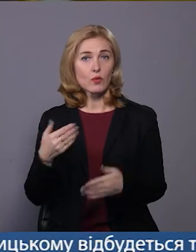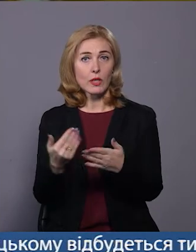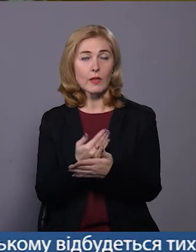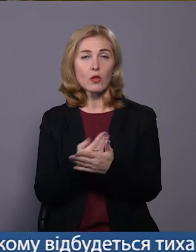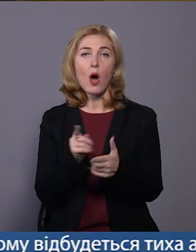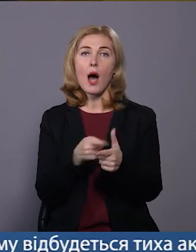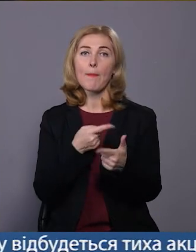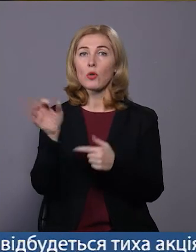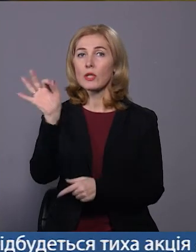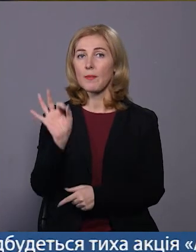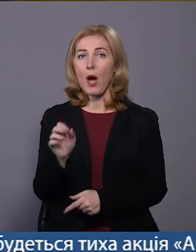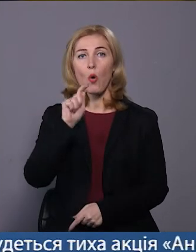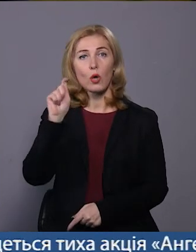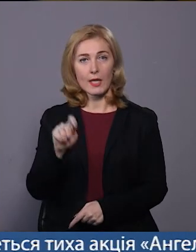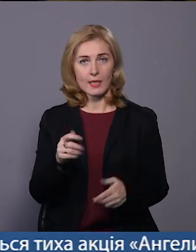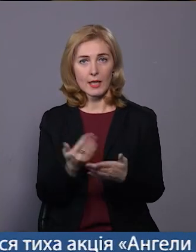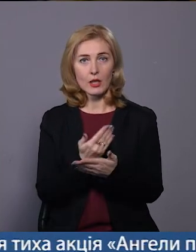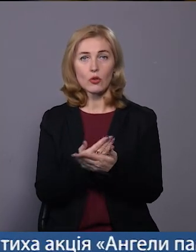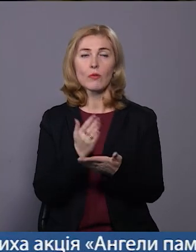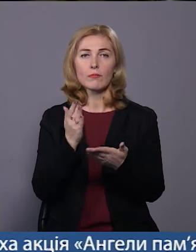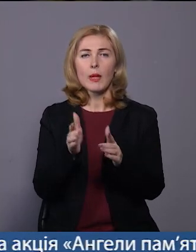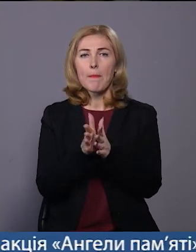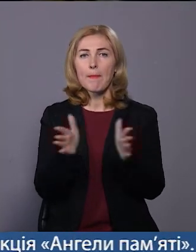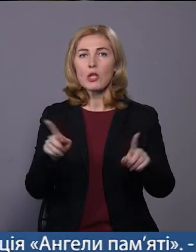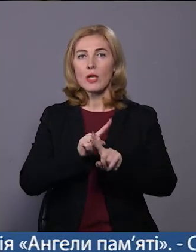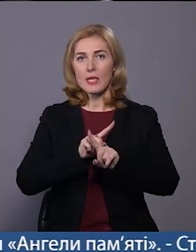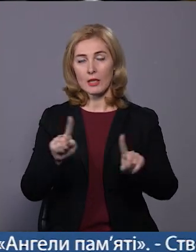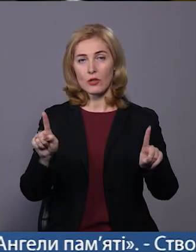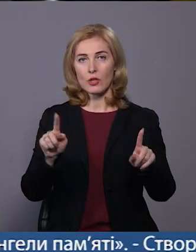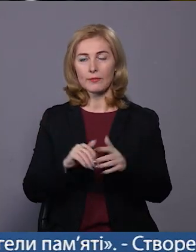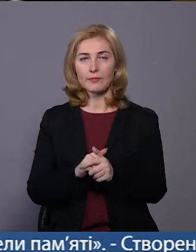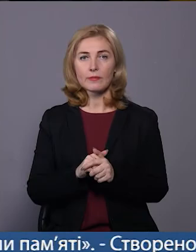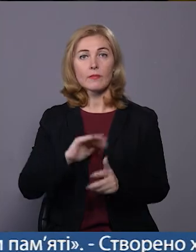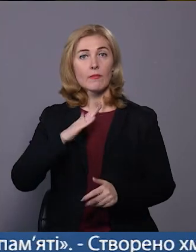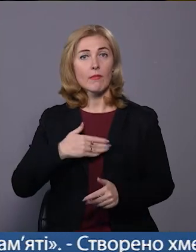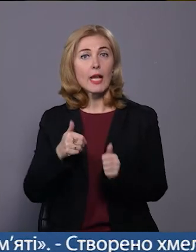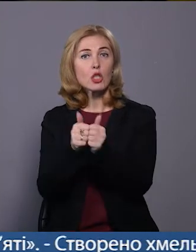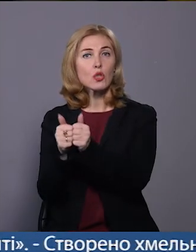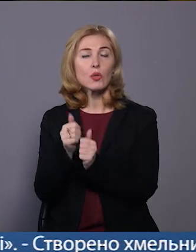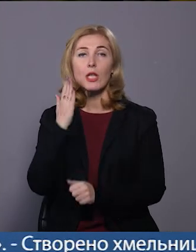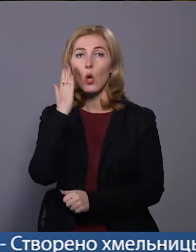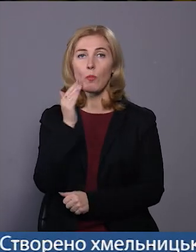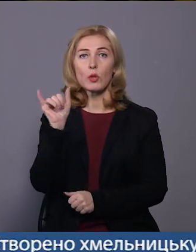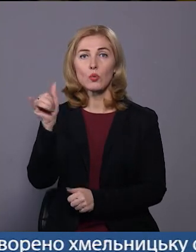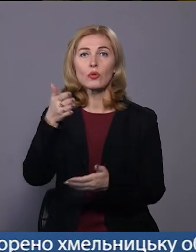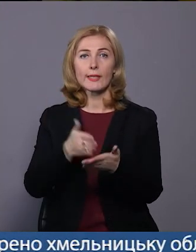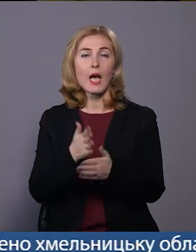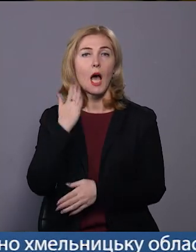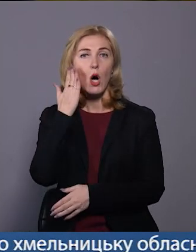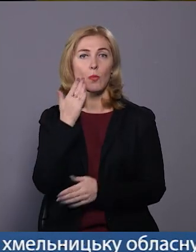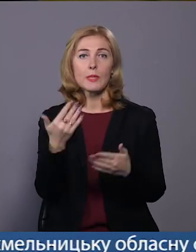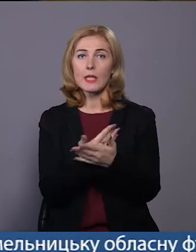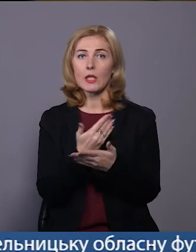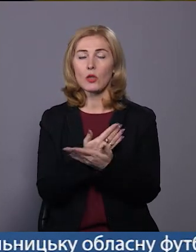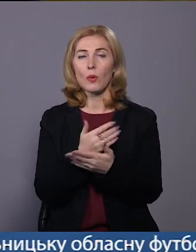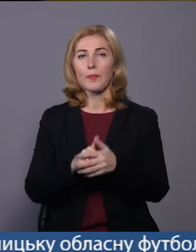кіно, українське кіно виглядає таким більш екзотичним. І скажімо, наші сусіди, румуни, в них є румунське кіно, такий великий